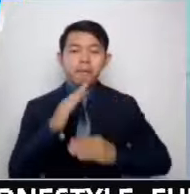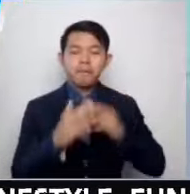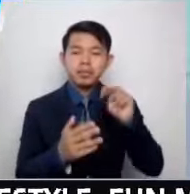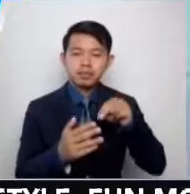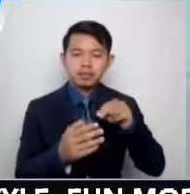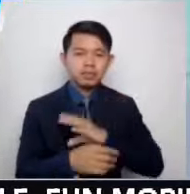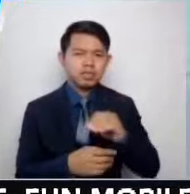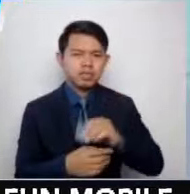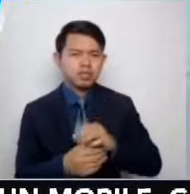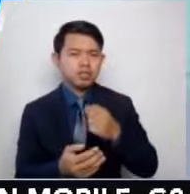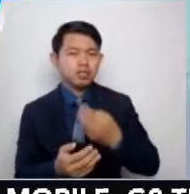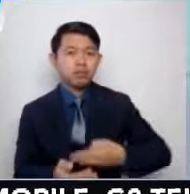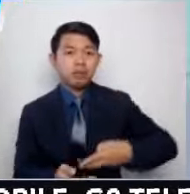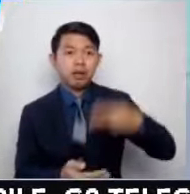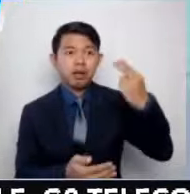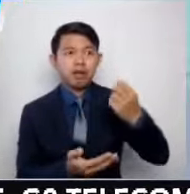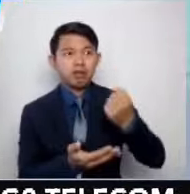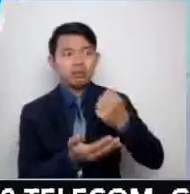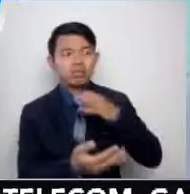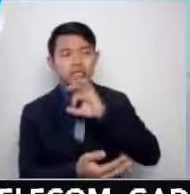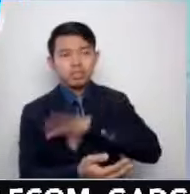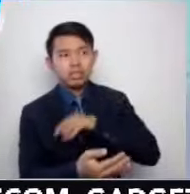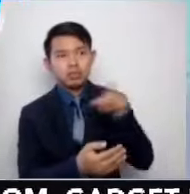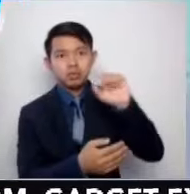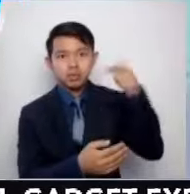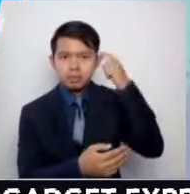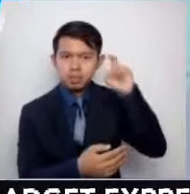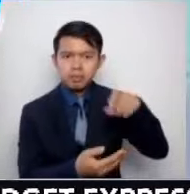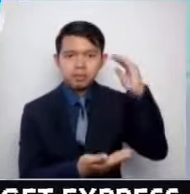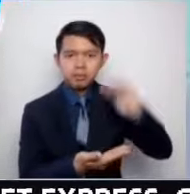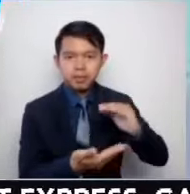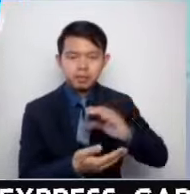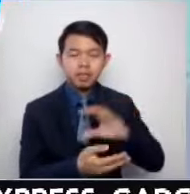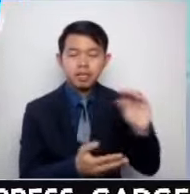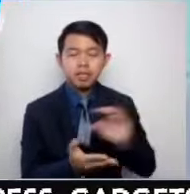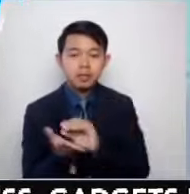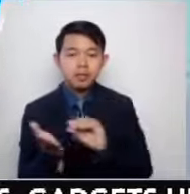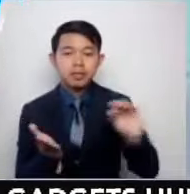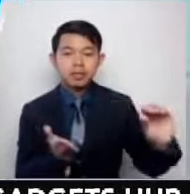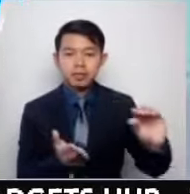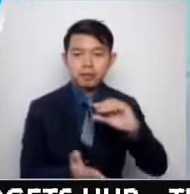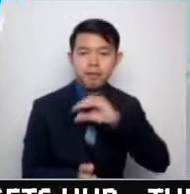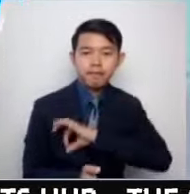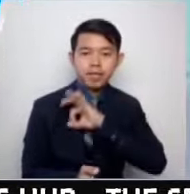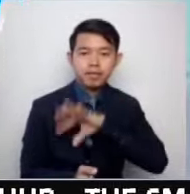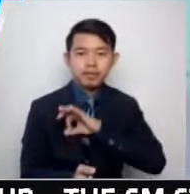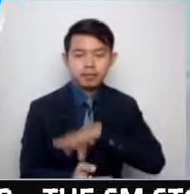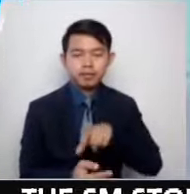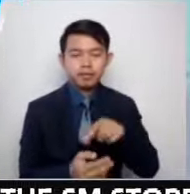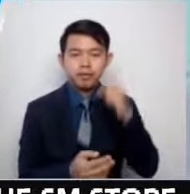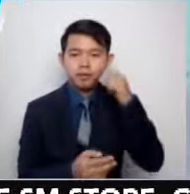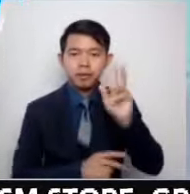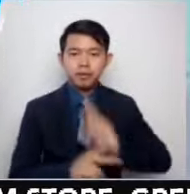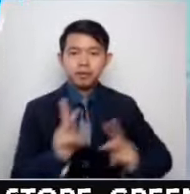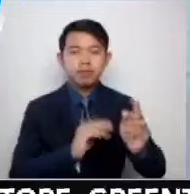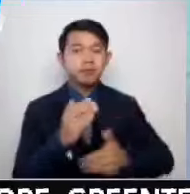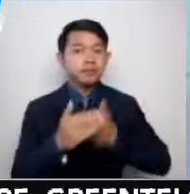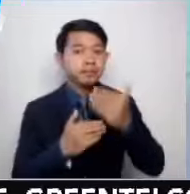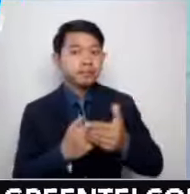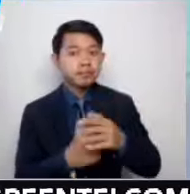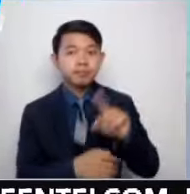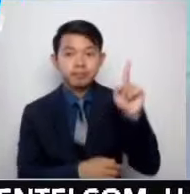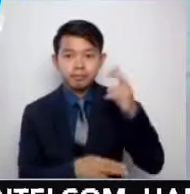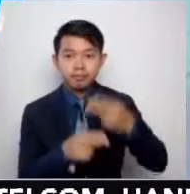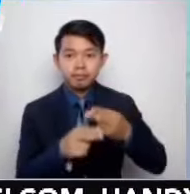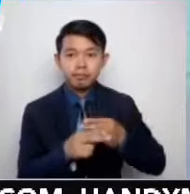sa government offices at i-reallocate sa benepisyo. Ang gusto namang matugunan ni Oliver Sarmiento ang natetenggang